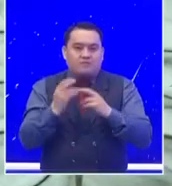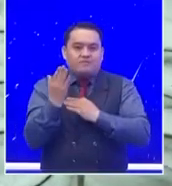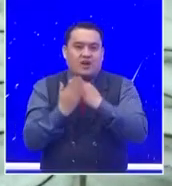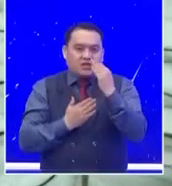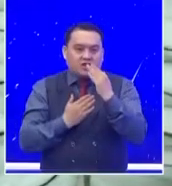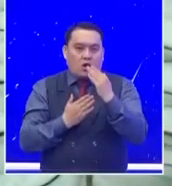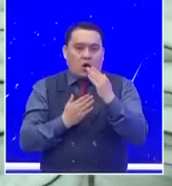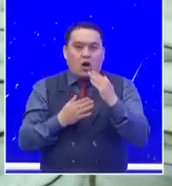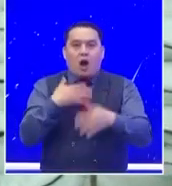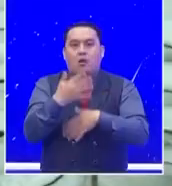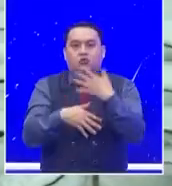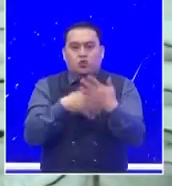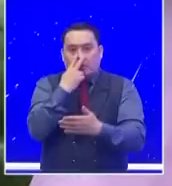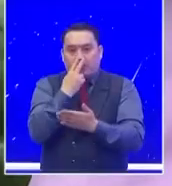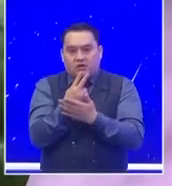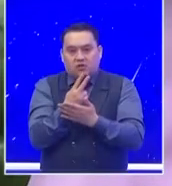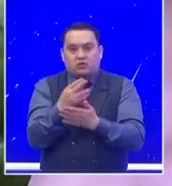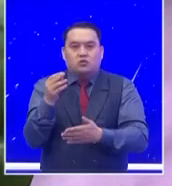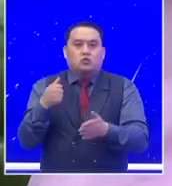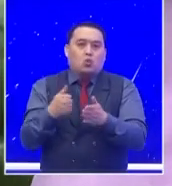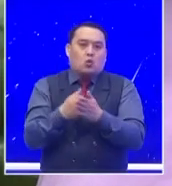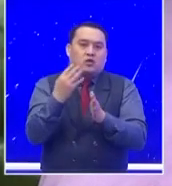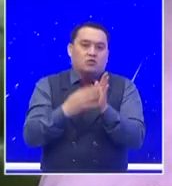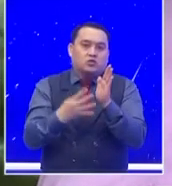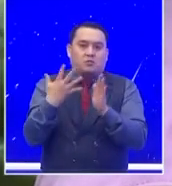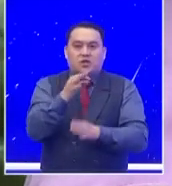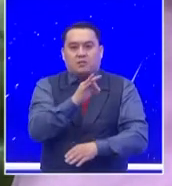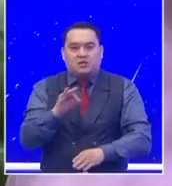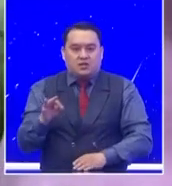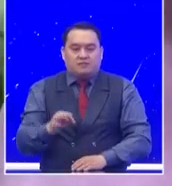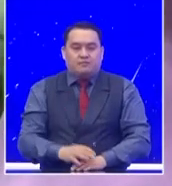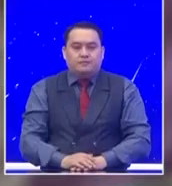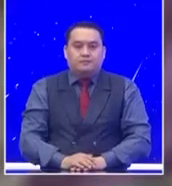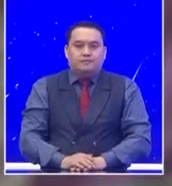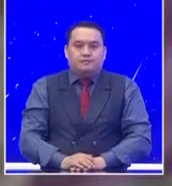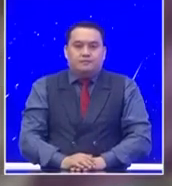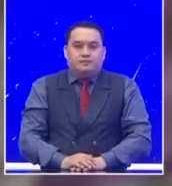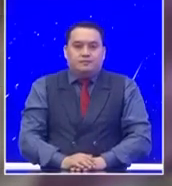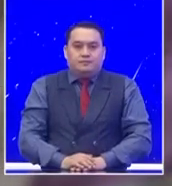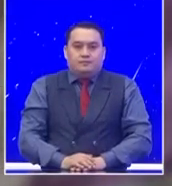высокий в обрабатывающей промышленности и доходит до 95 процентов